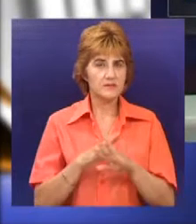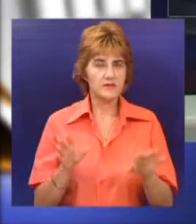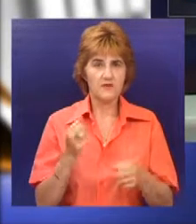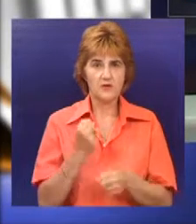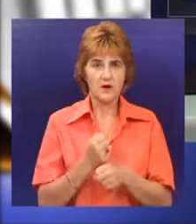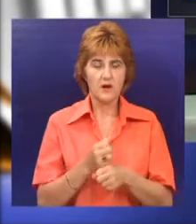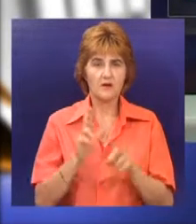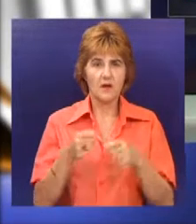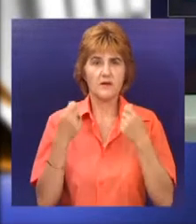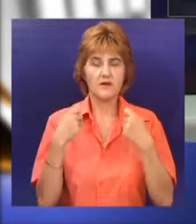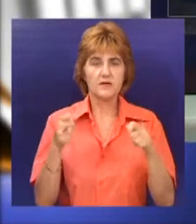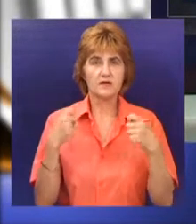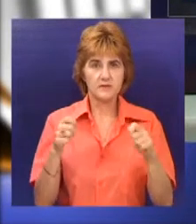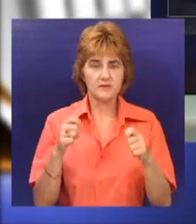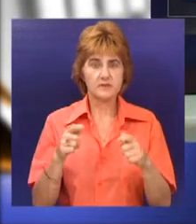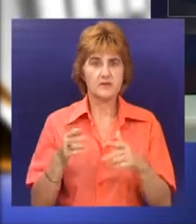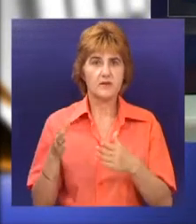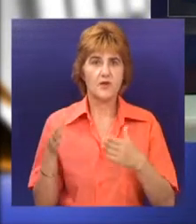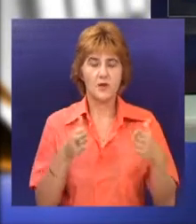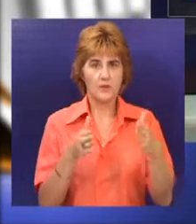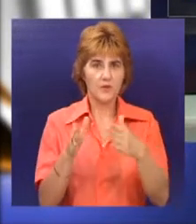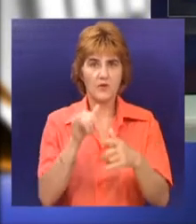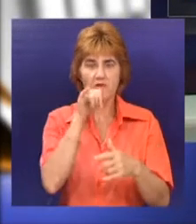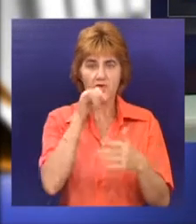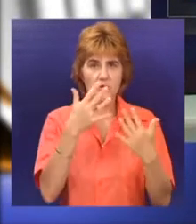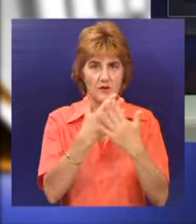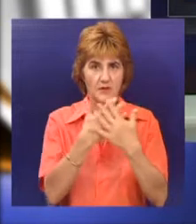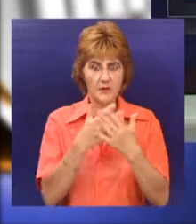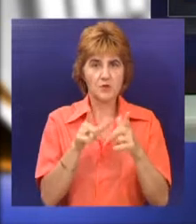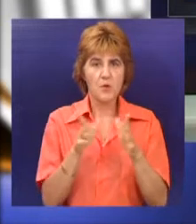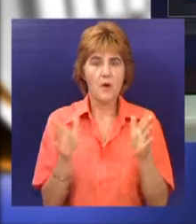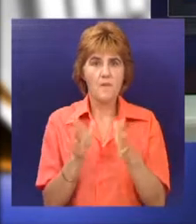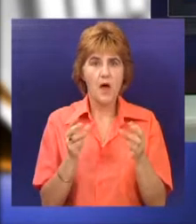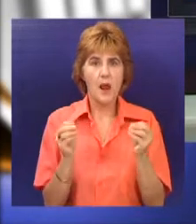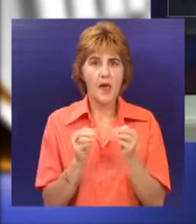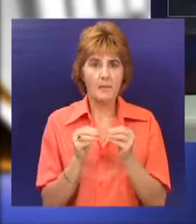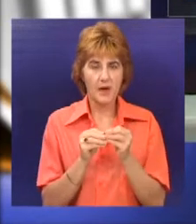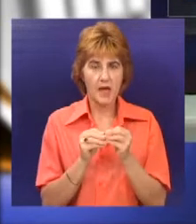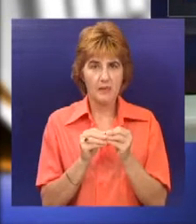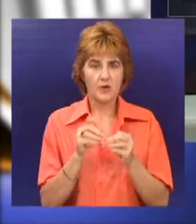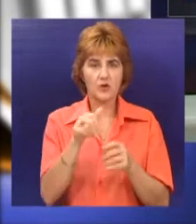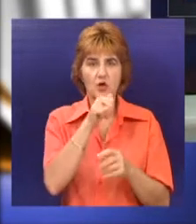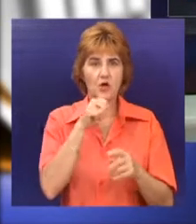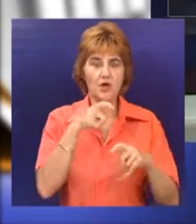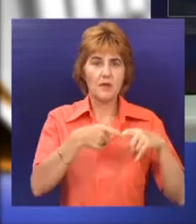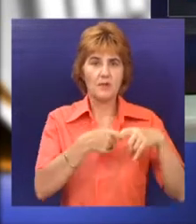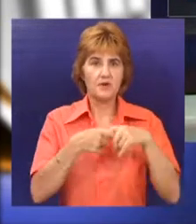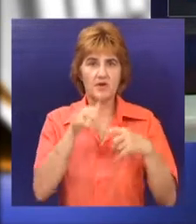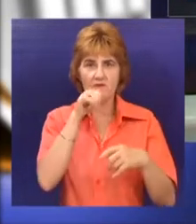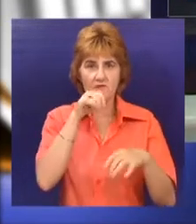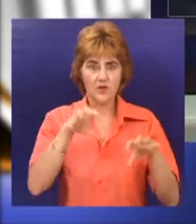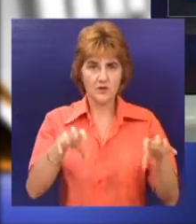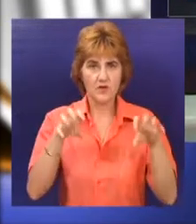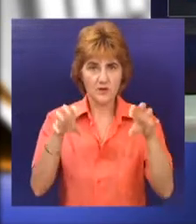Završeni su radovi na izgradnji zapadnog magistralnog kraka vodovodne mreže u Malom Bajmoku. Krak povezuje vodozahvat 1 sa